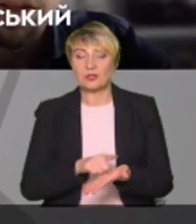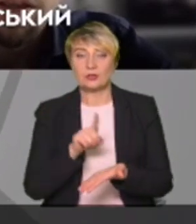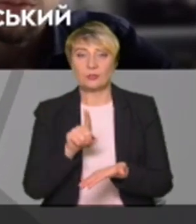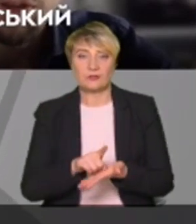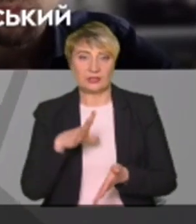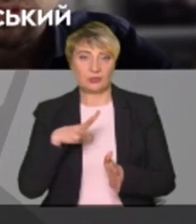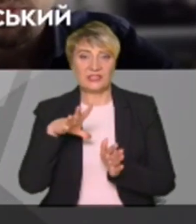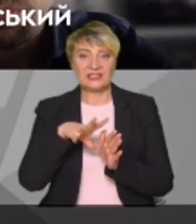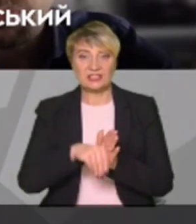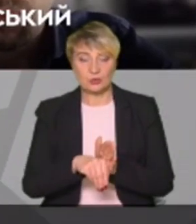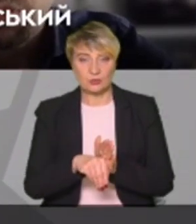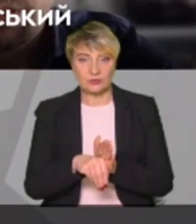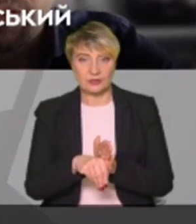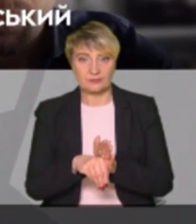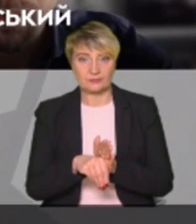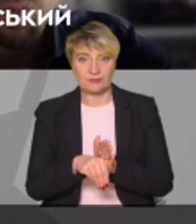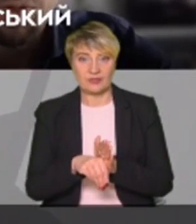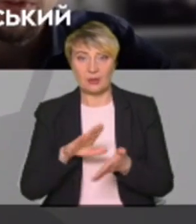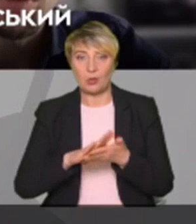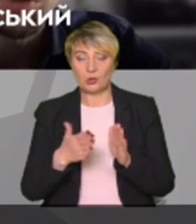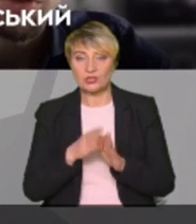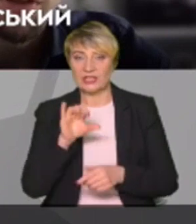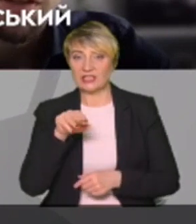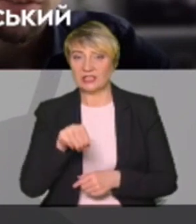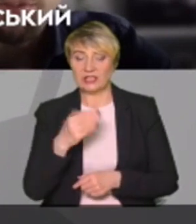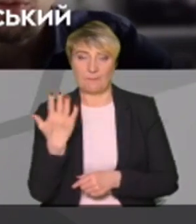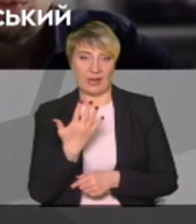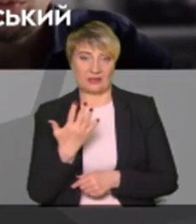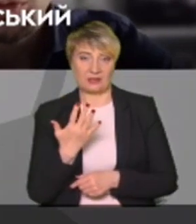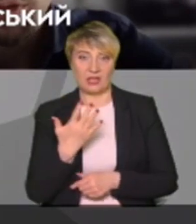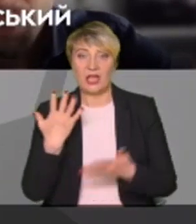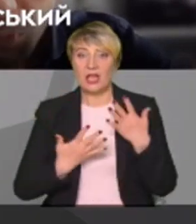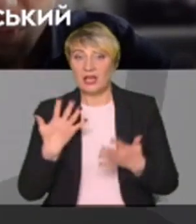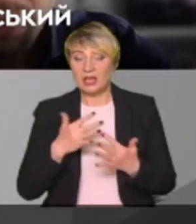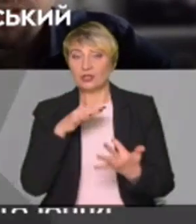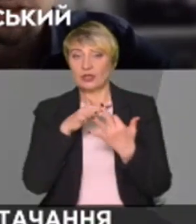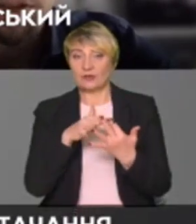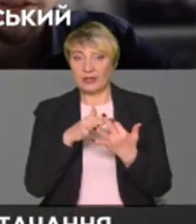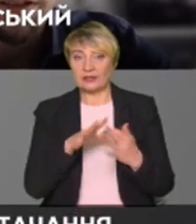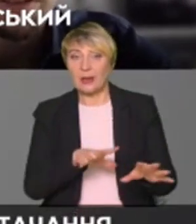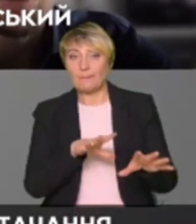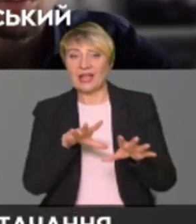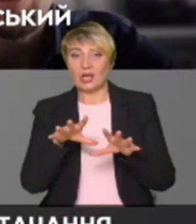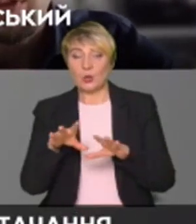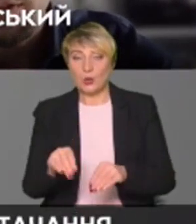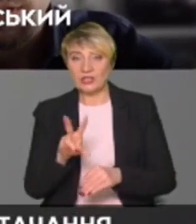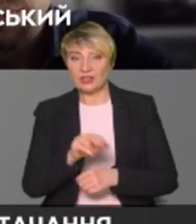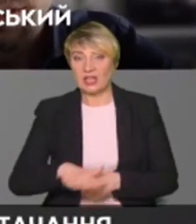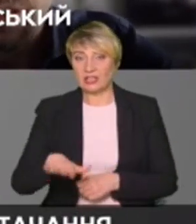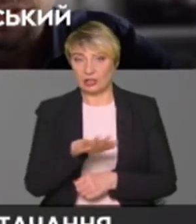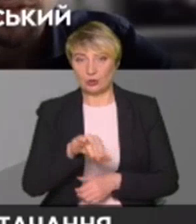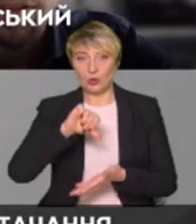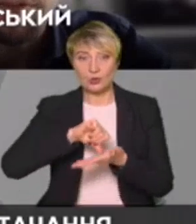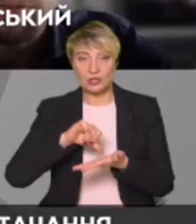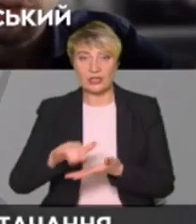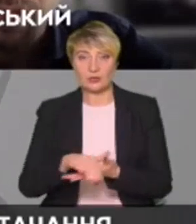застосований уже, допустимо, положення статті 5. У випадку, якщо війна переходить уже на територію країни члена альянсу, то вірогідніше за все з